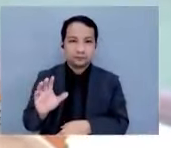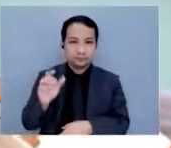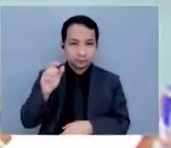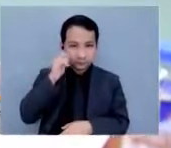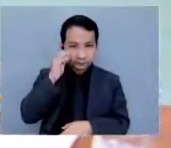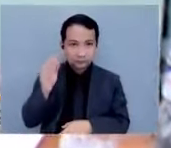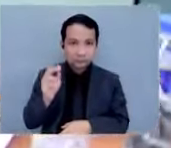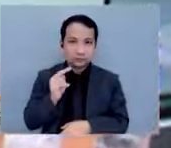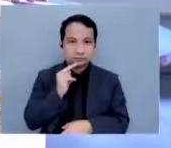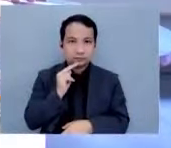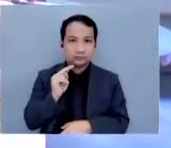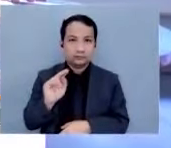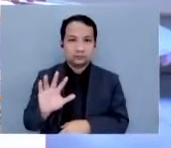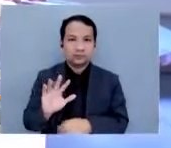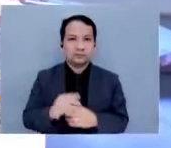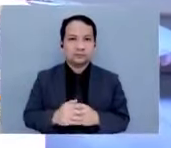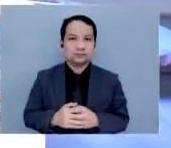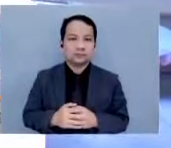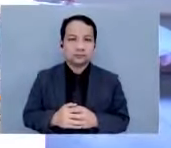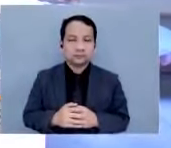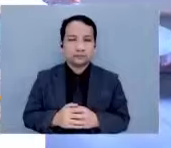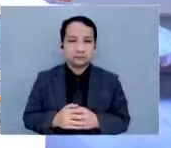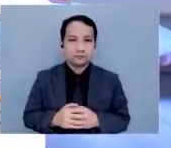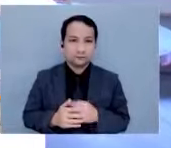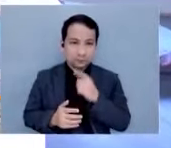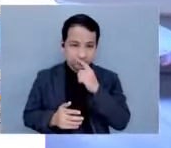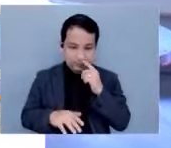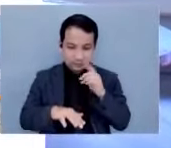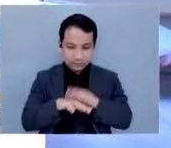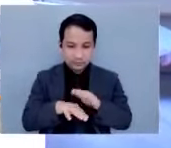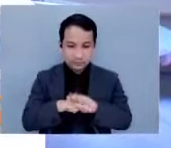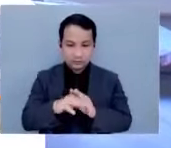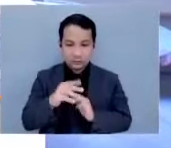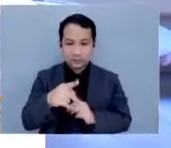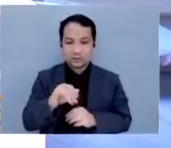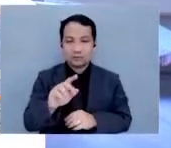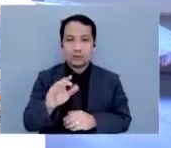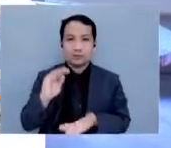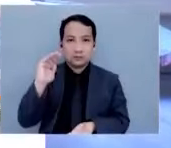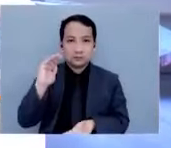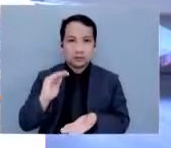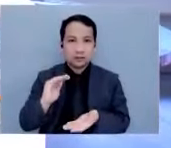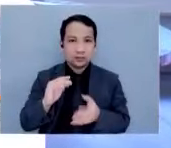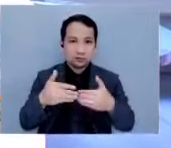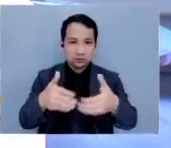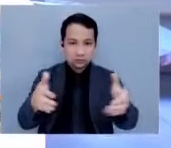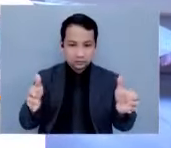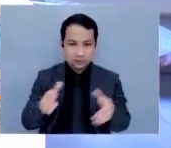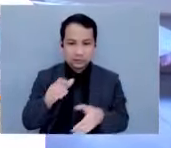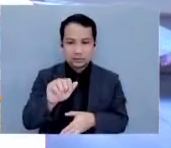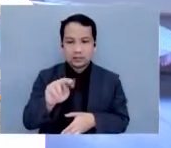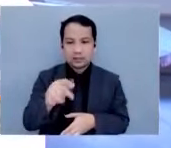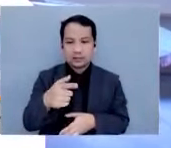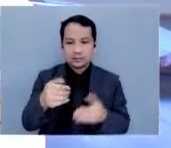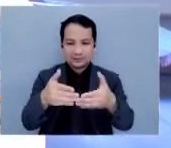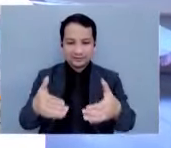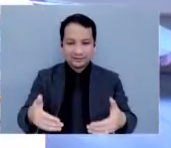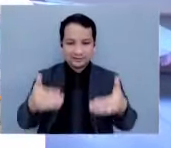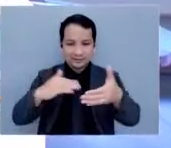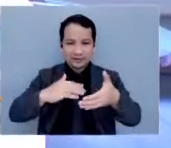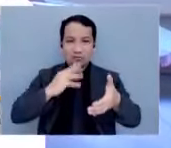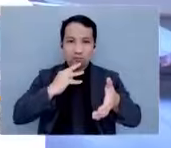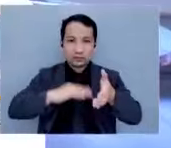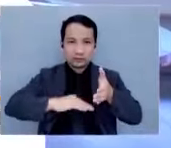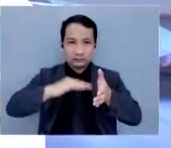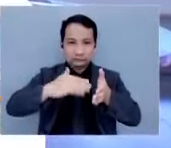Fulgencio, News 5. Nagbabala ang pag-asa na bababa pa ang level ng tubig sa Angat Dam dahil sa magkasabay na El Nino at